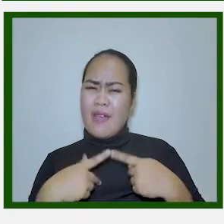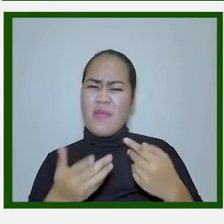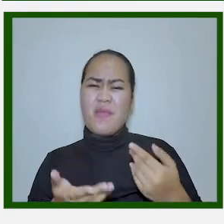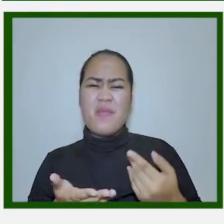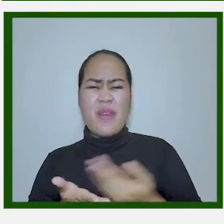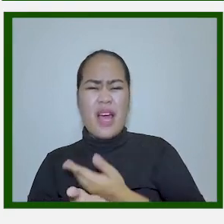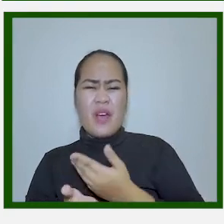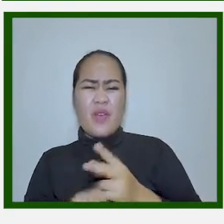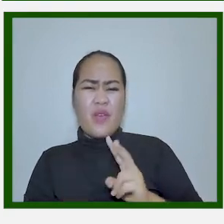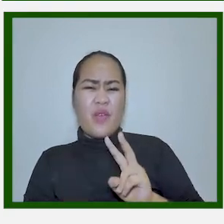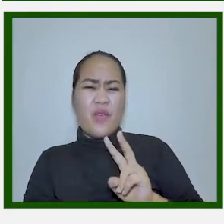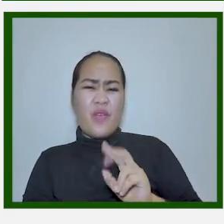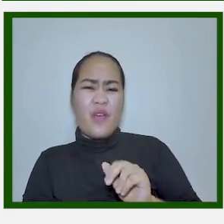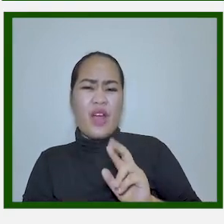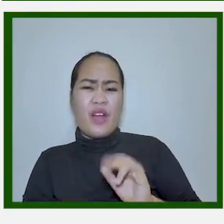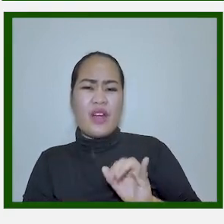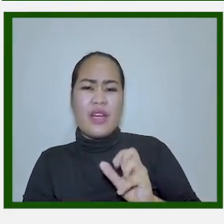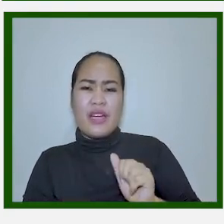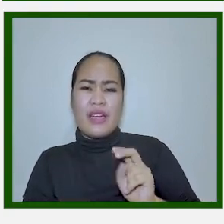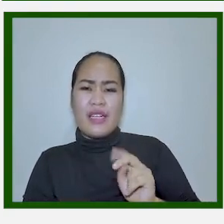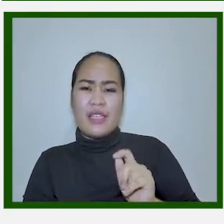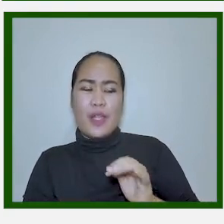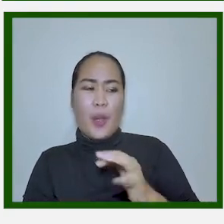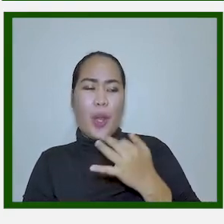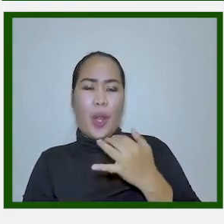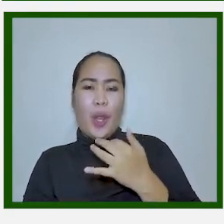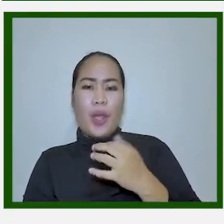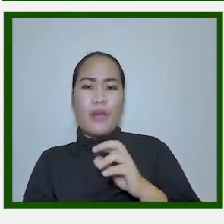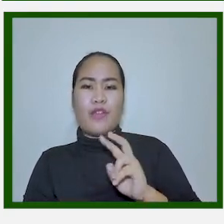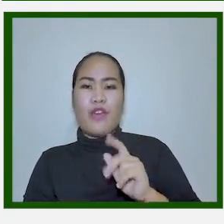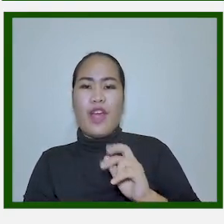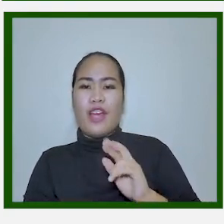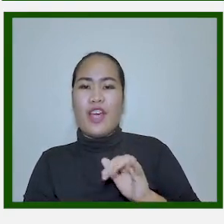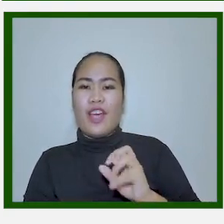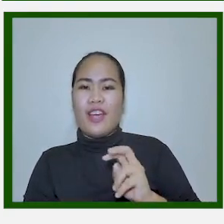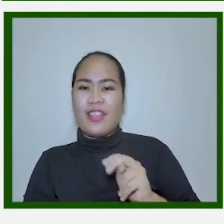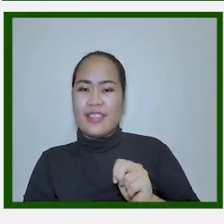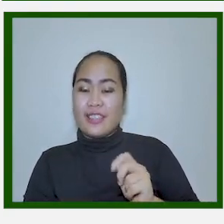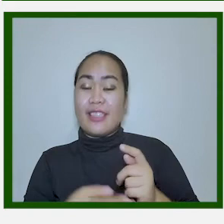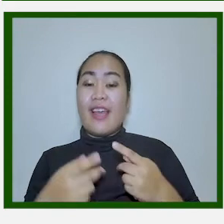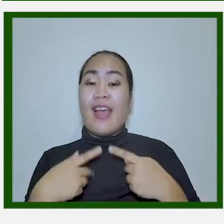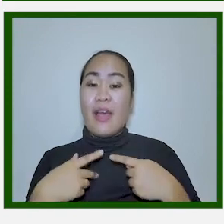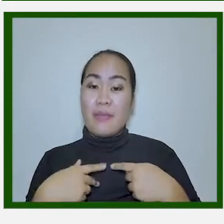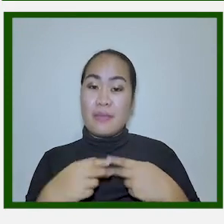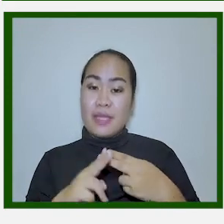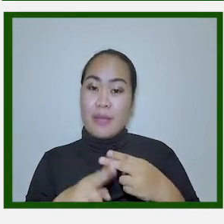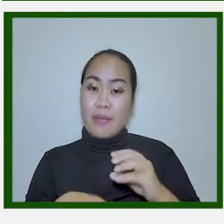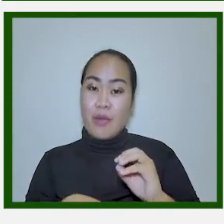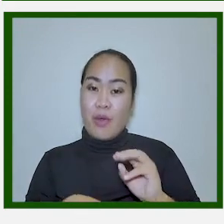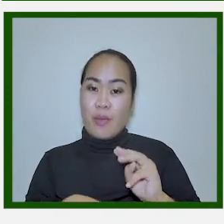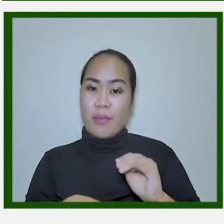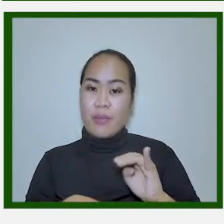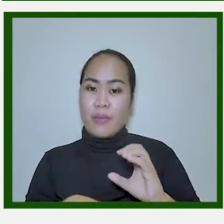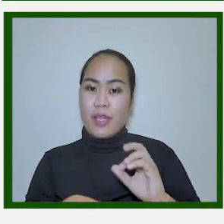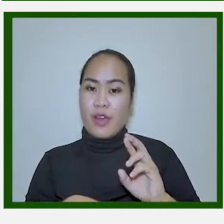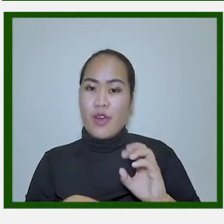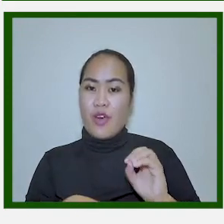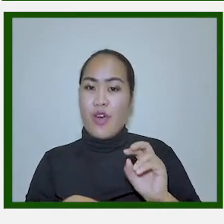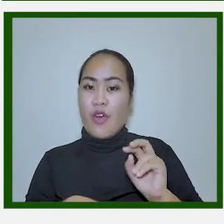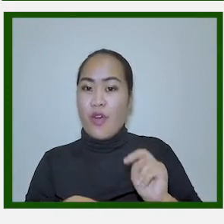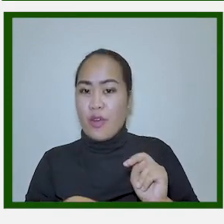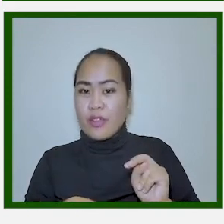'yung may bagong variant, no, si Omicron. Ayan, Omicron. Okay. So again, no, hindi natin